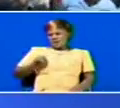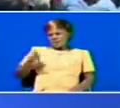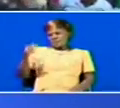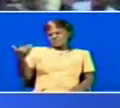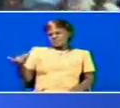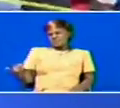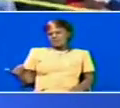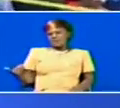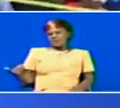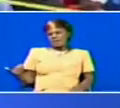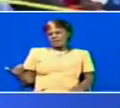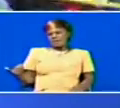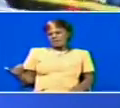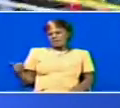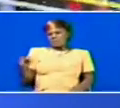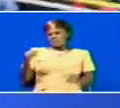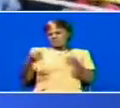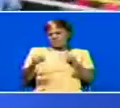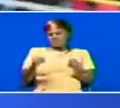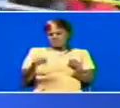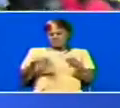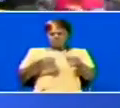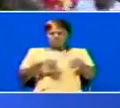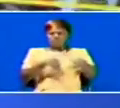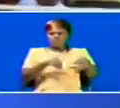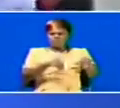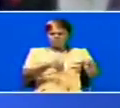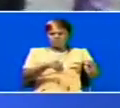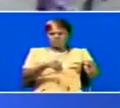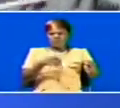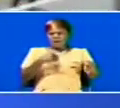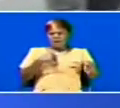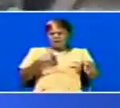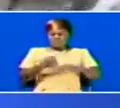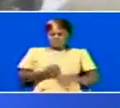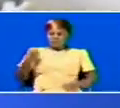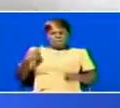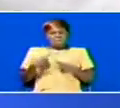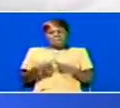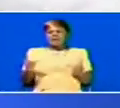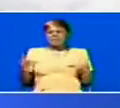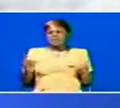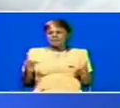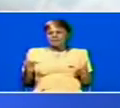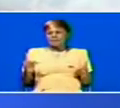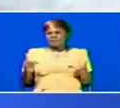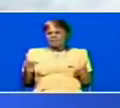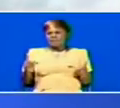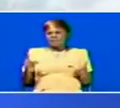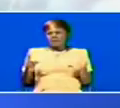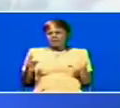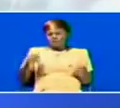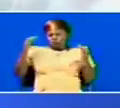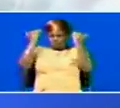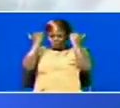mdogo alikuwa yojaribu kuwafuata ili kuwaumiza, alikuwa amebeba silaha, lakini kumbe Jambo hili halikuwa aminika na koti